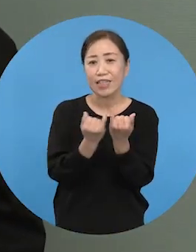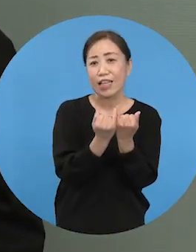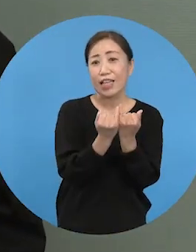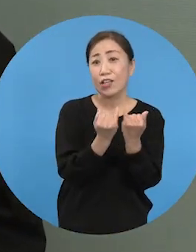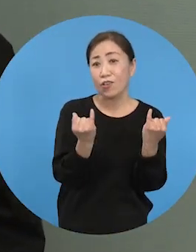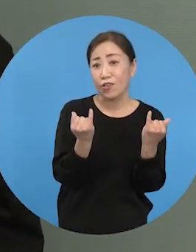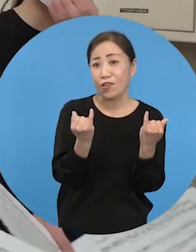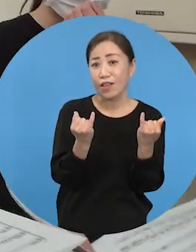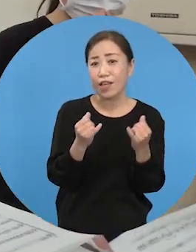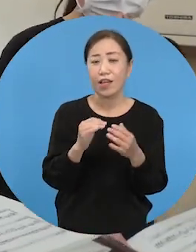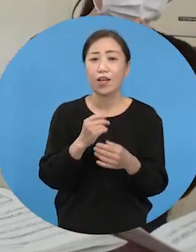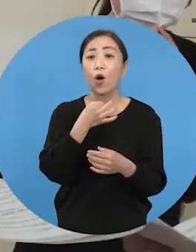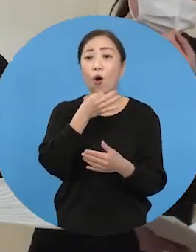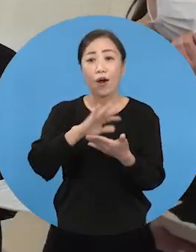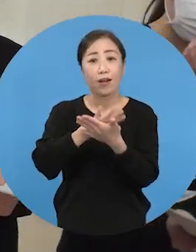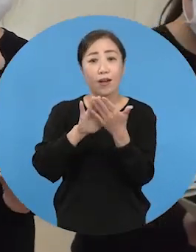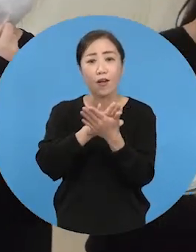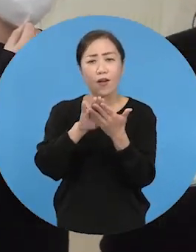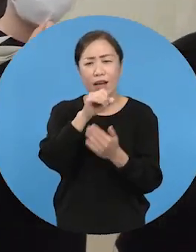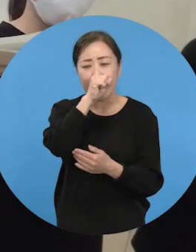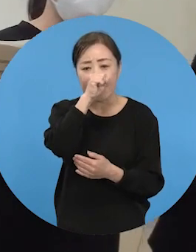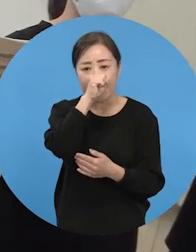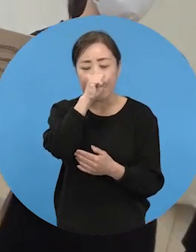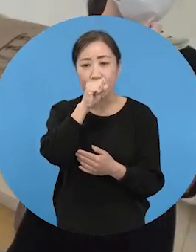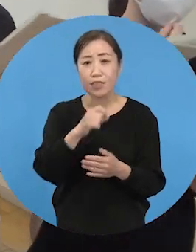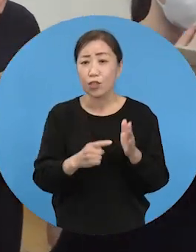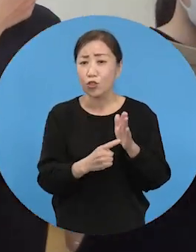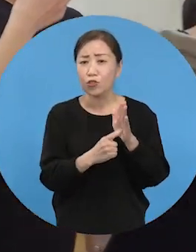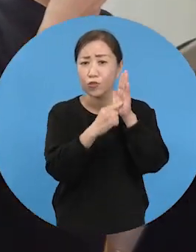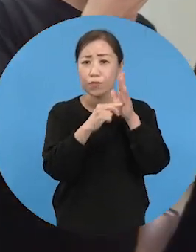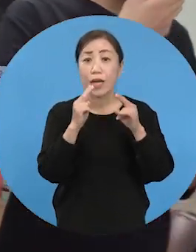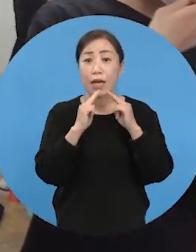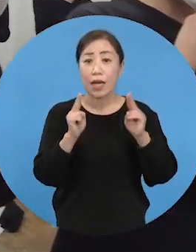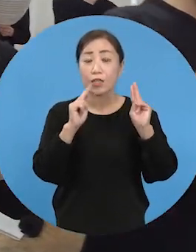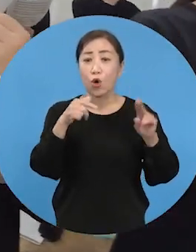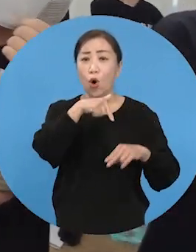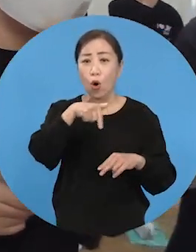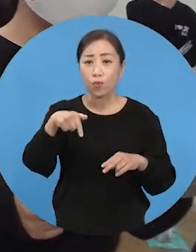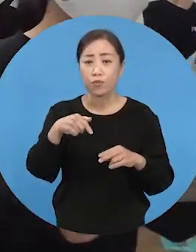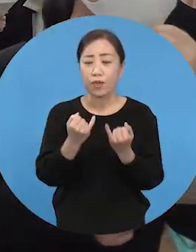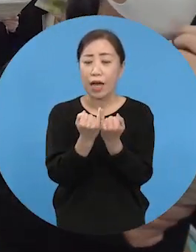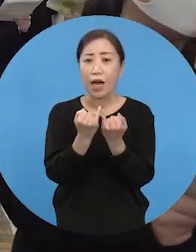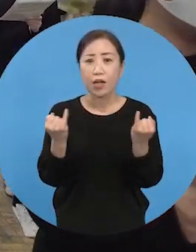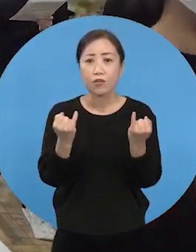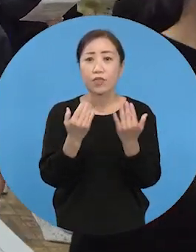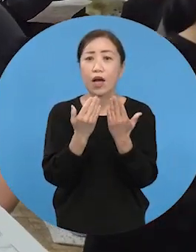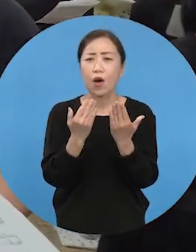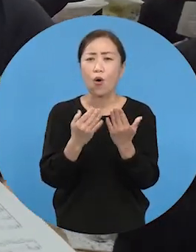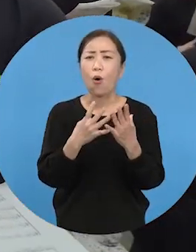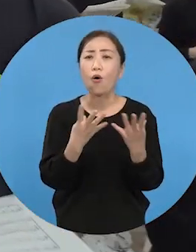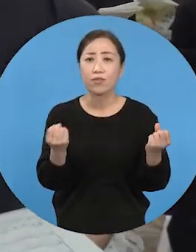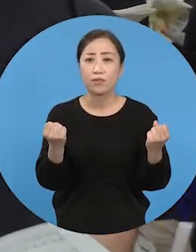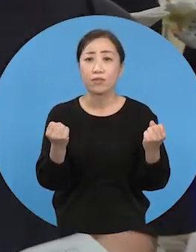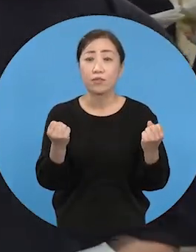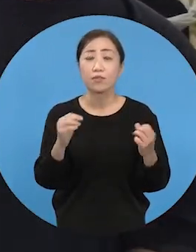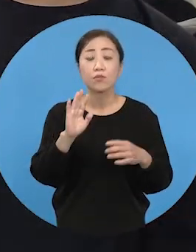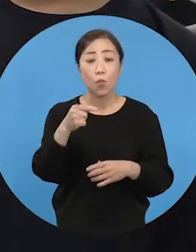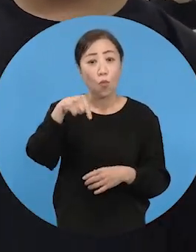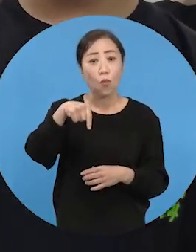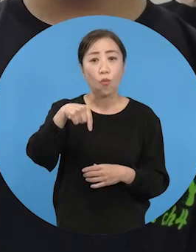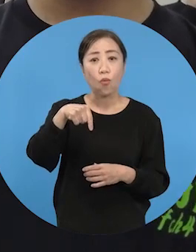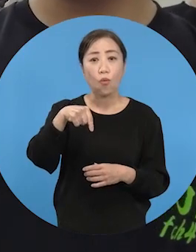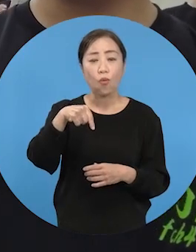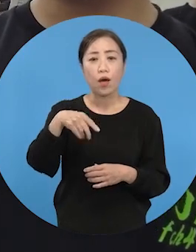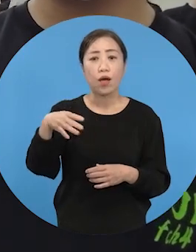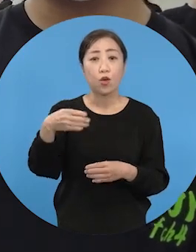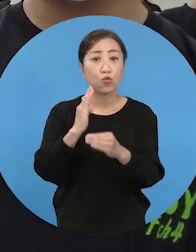混成ですね。やっぱり他の学校って有名なところで言うと、やっぱ女子校が多くて、四中は男子